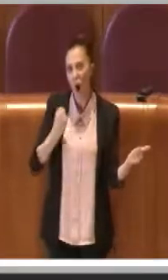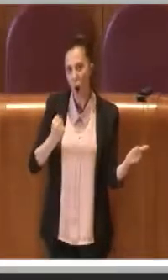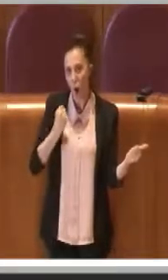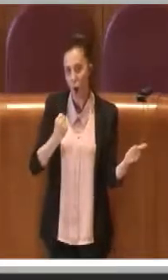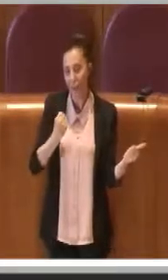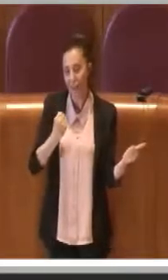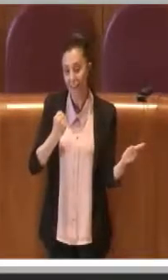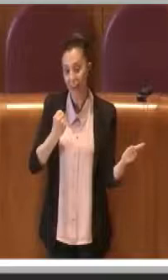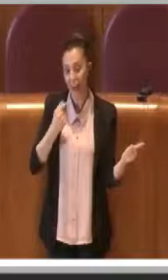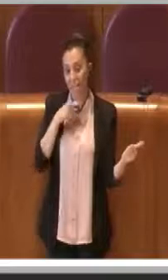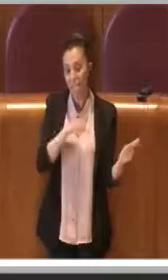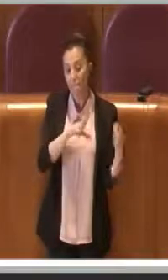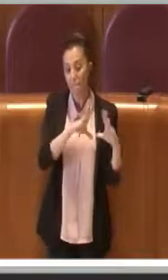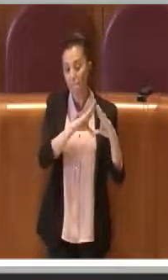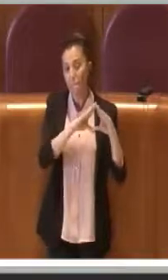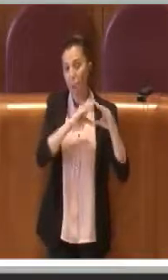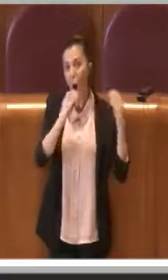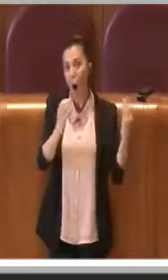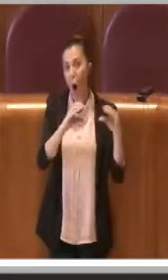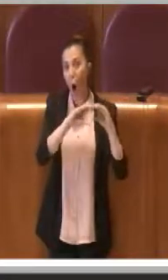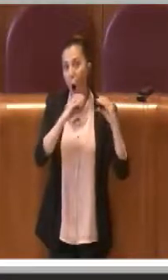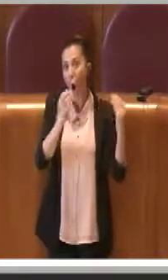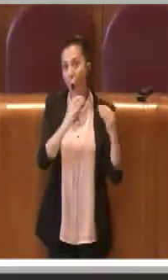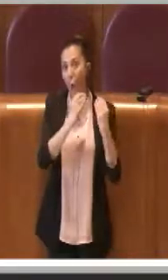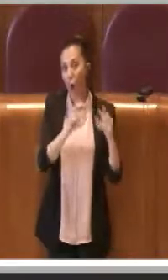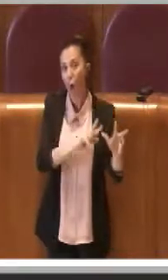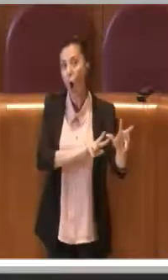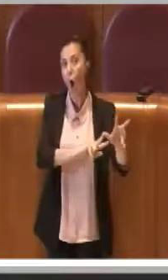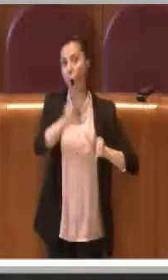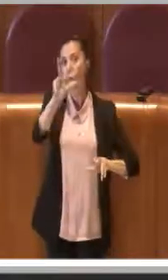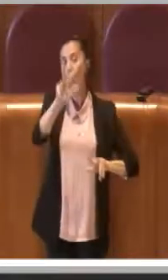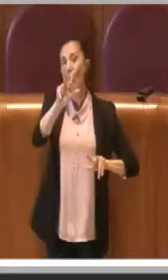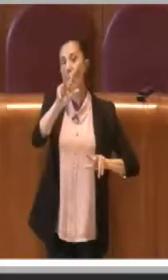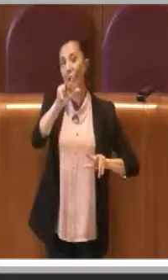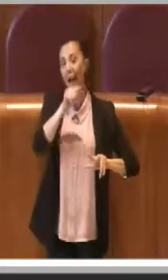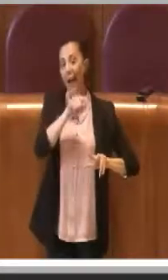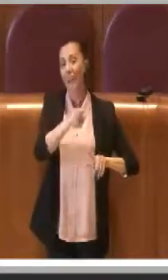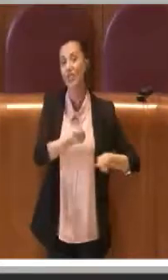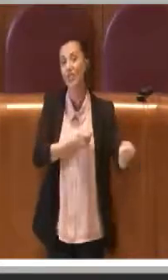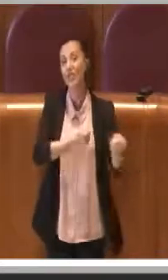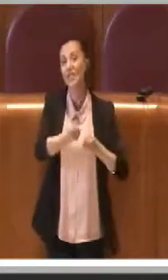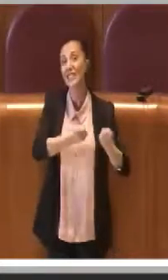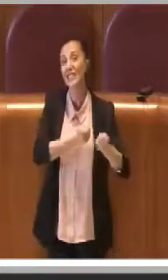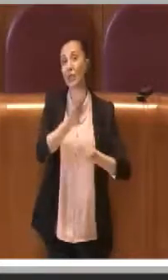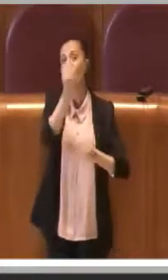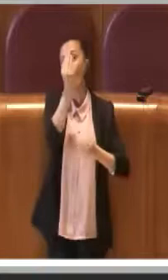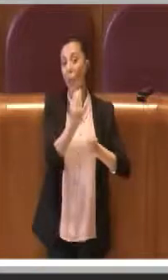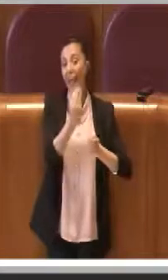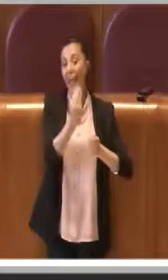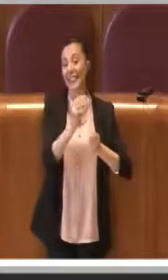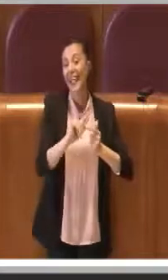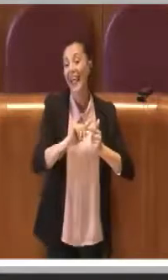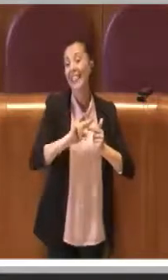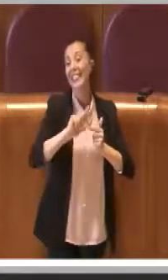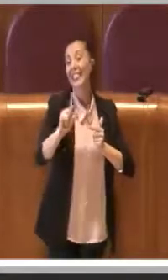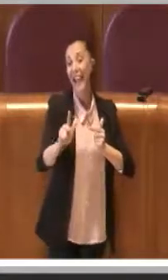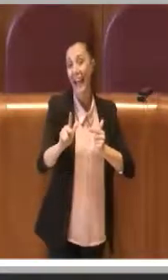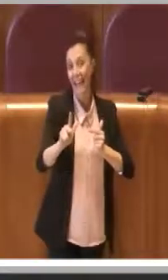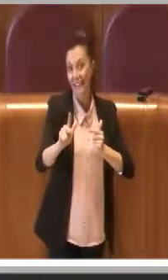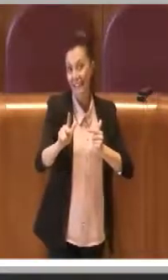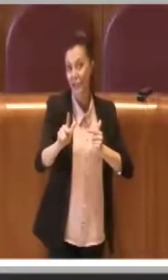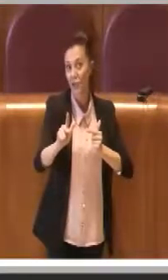tra immobili delle comunali gestiti da un ente terzo, ancorché magari